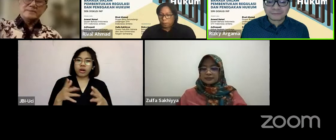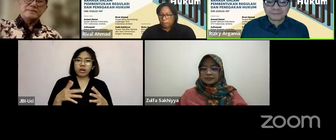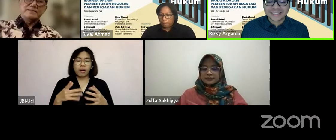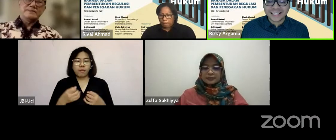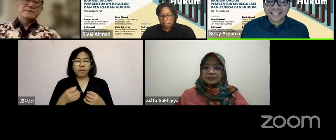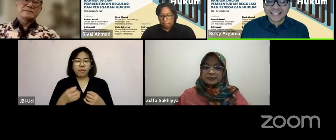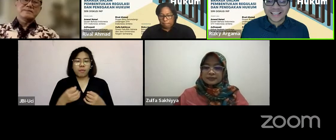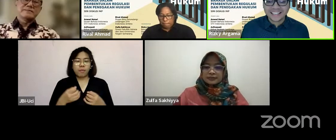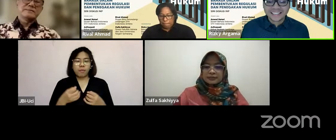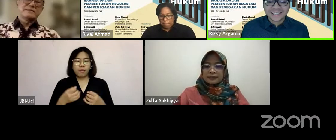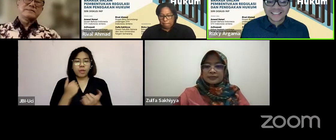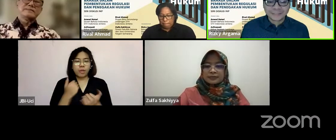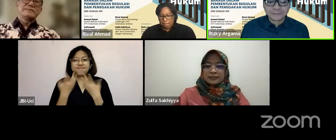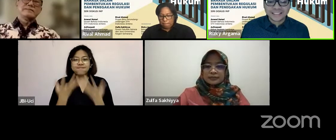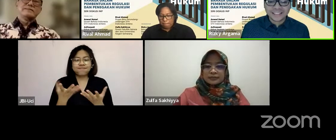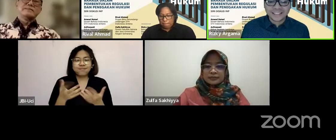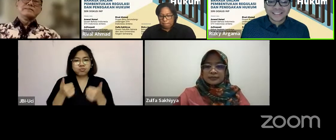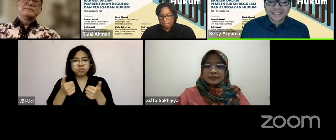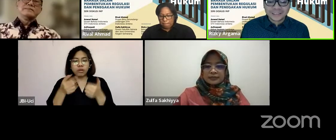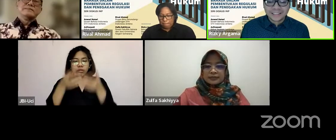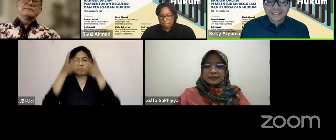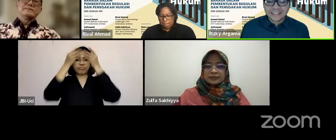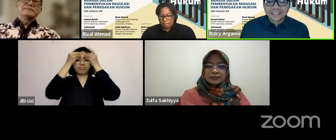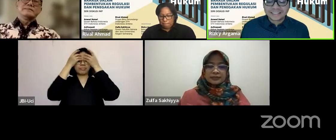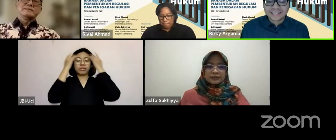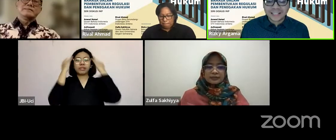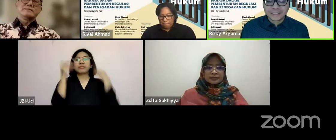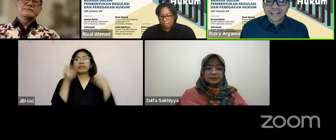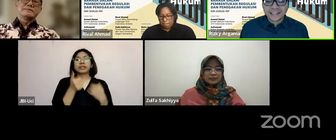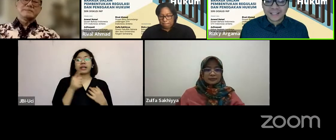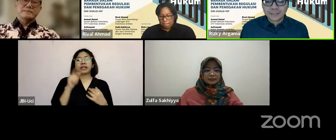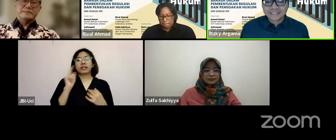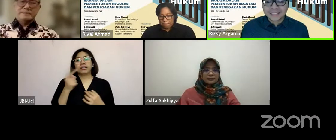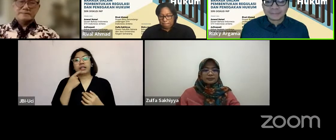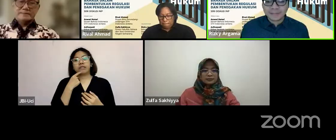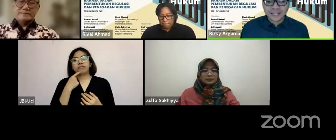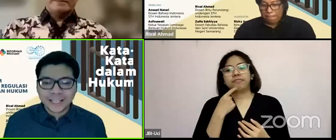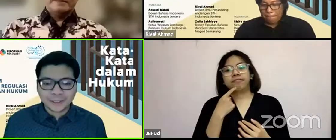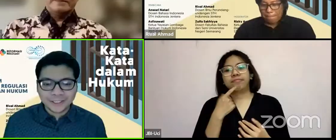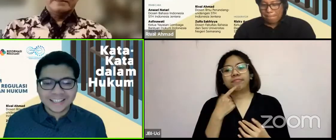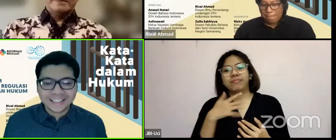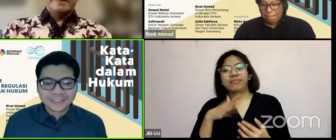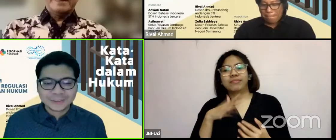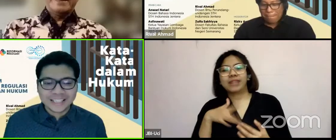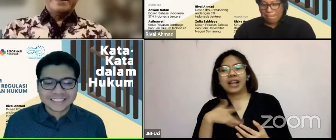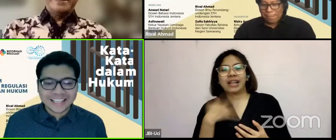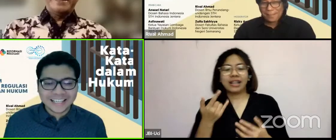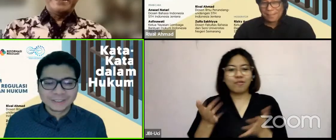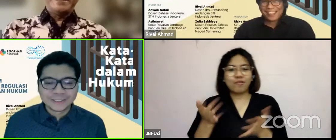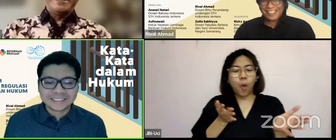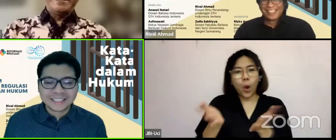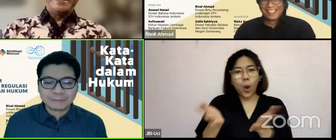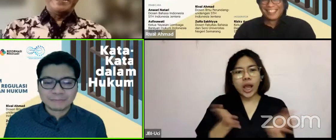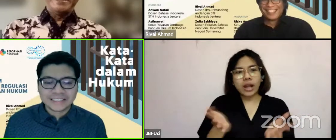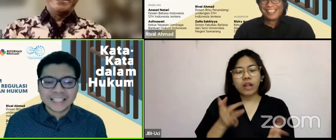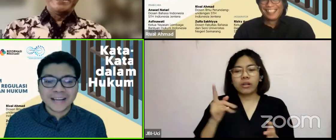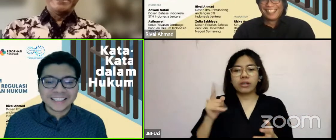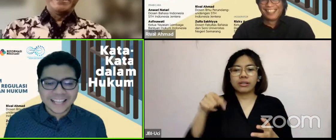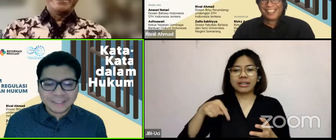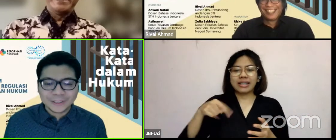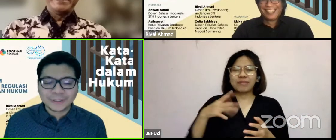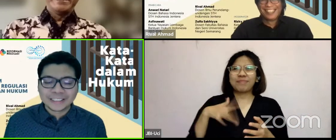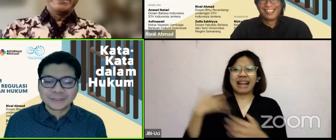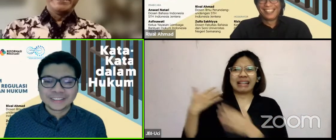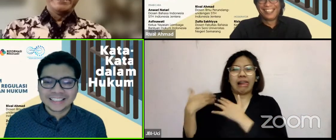ya Bagi saya yang saya pikir sangat menginginkan tugas saya sebagai moderator karena sudah sekaligus menjadi